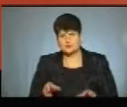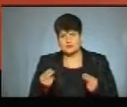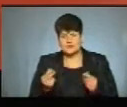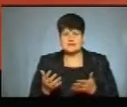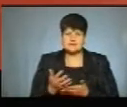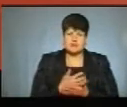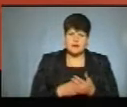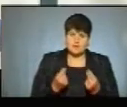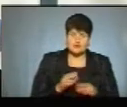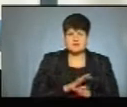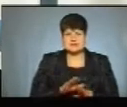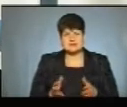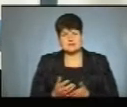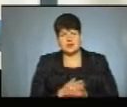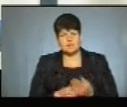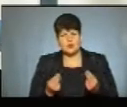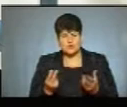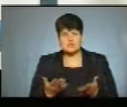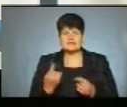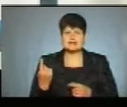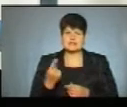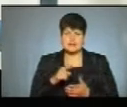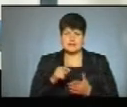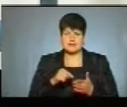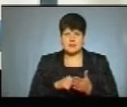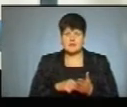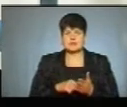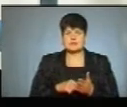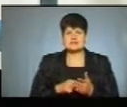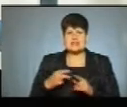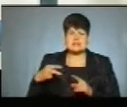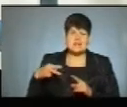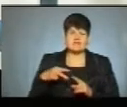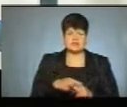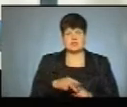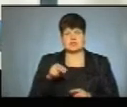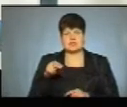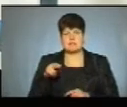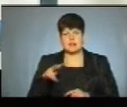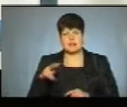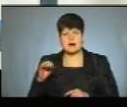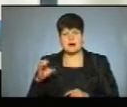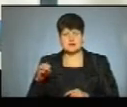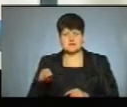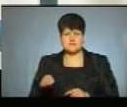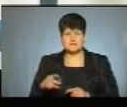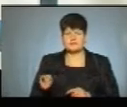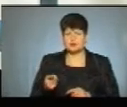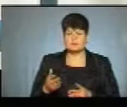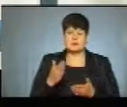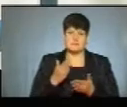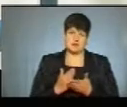зберемо гроші, чи ми не зберемо. От. Єдине питання стоїть от якраз в навантаженні на пластунів, через те, що от в Тернополі ми